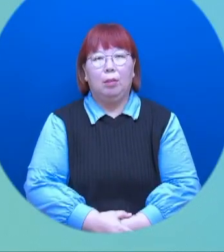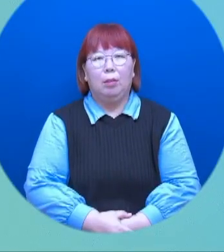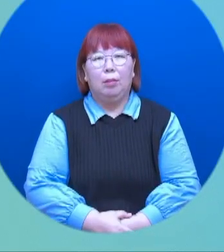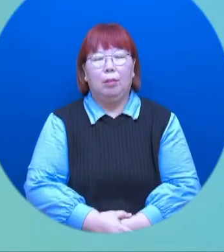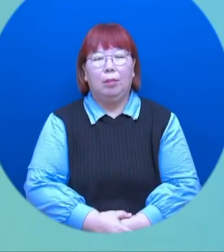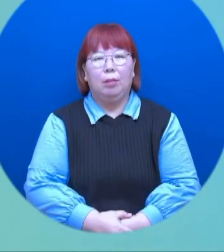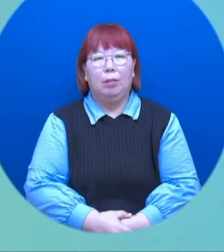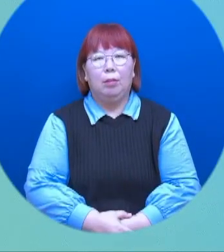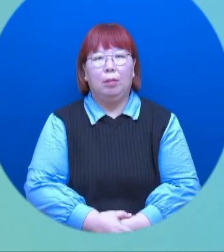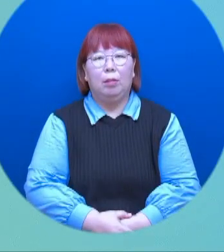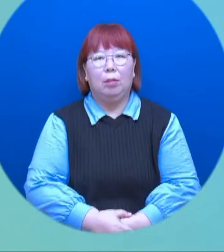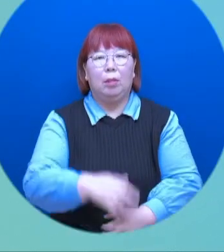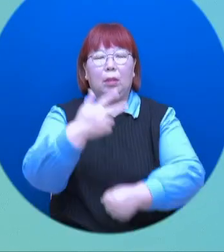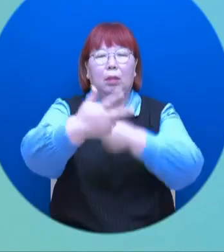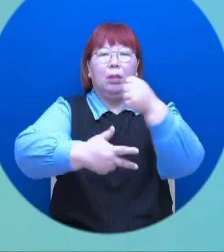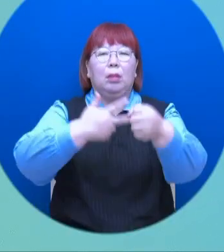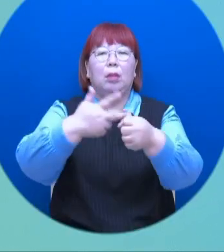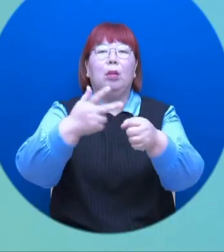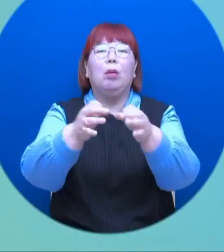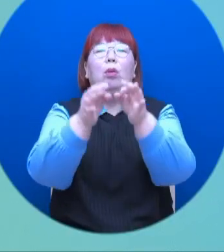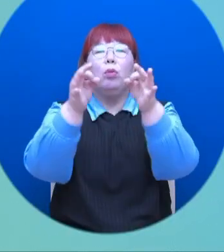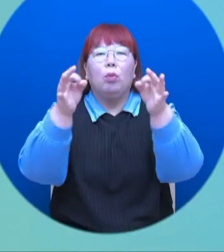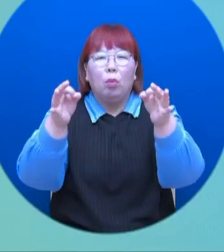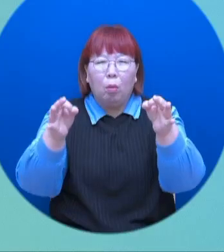합니다. 7년 동안 무려